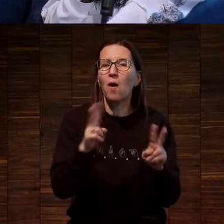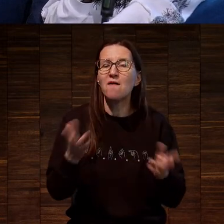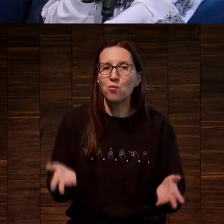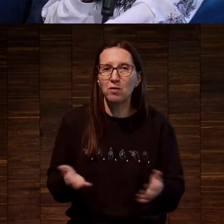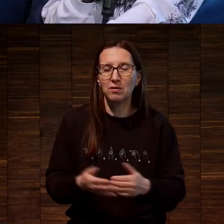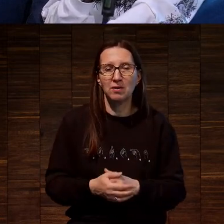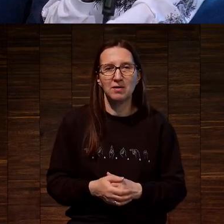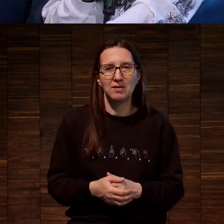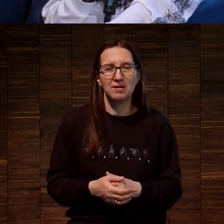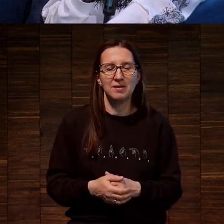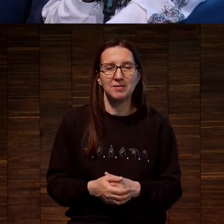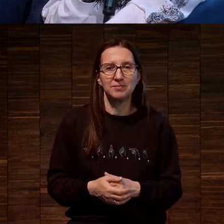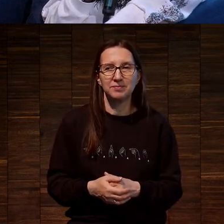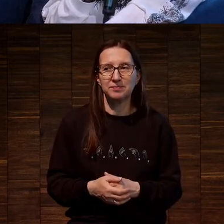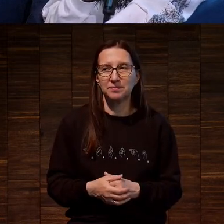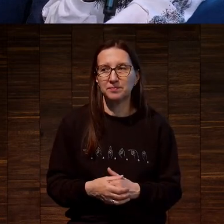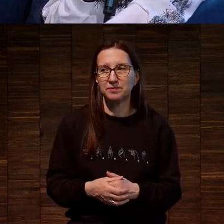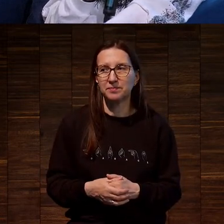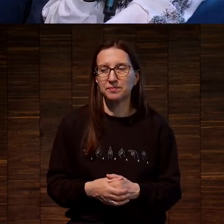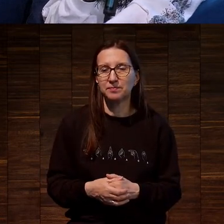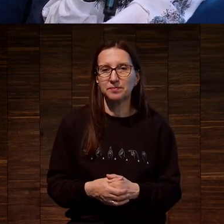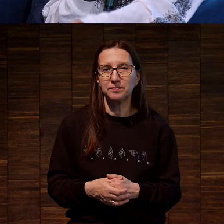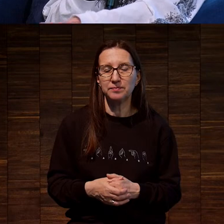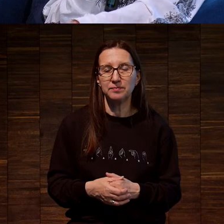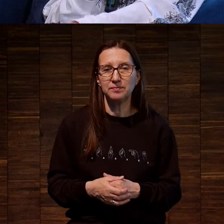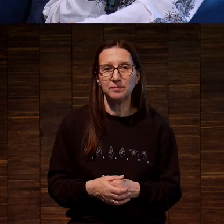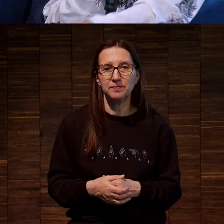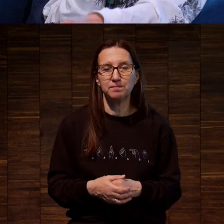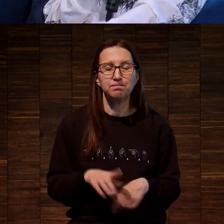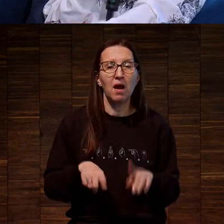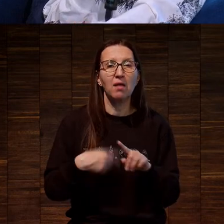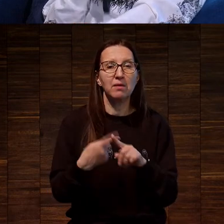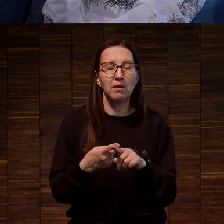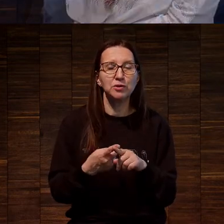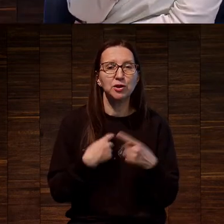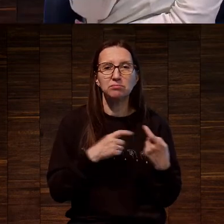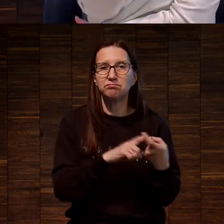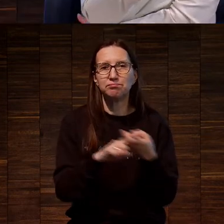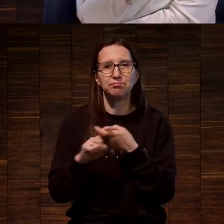Вот, поехали дальше. Что там у нас? Пандемия, Надя,